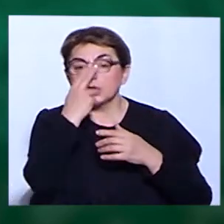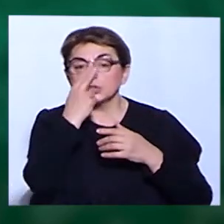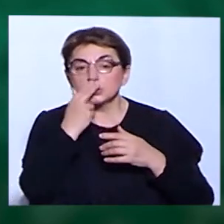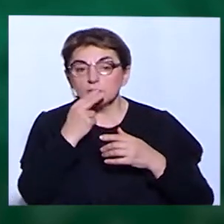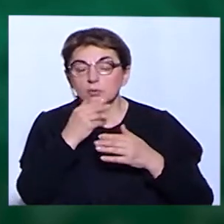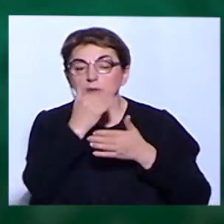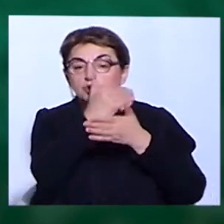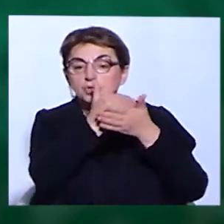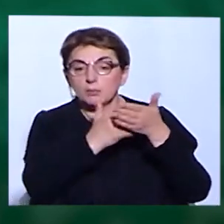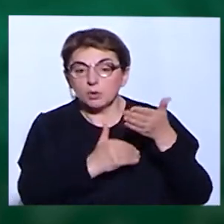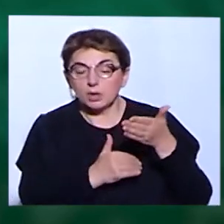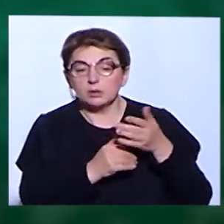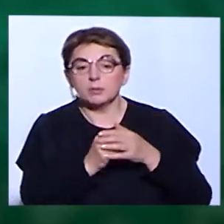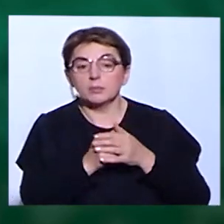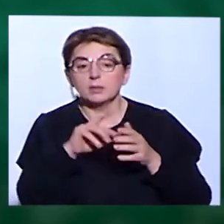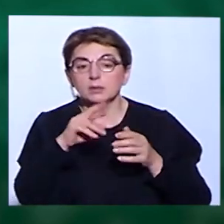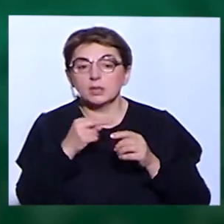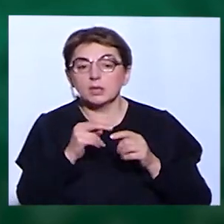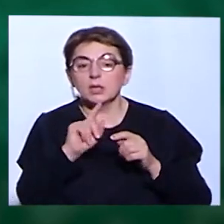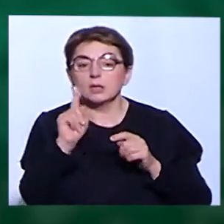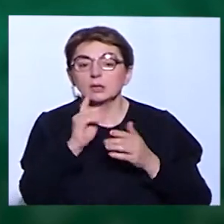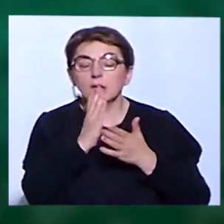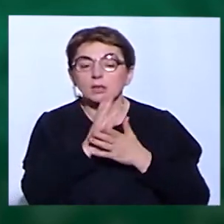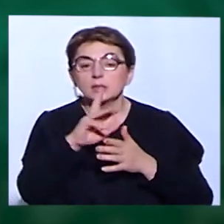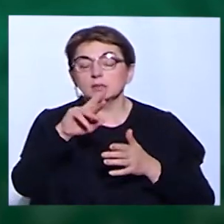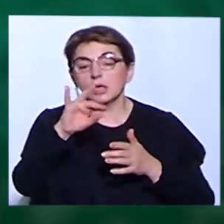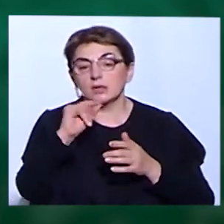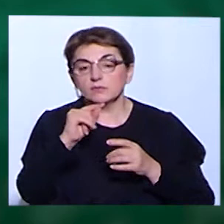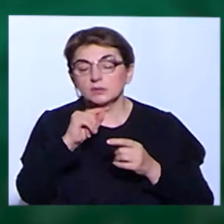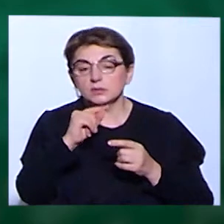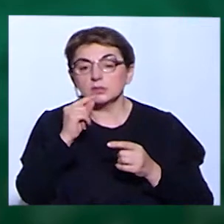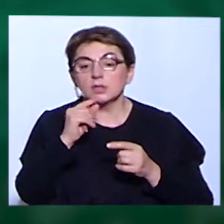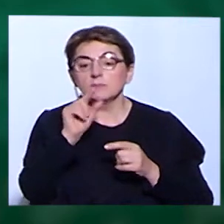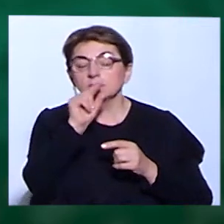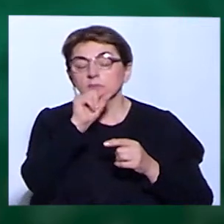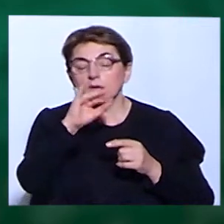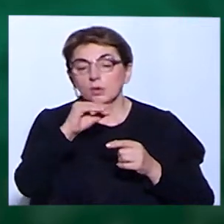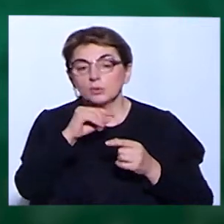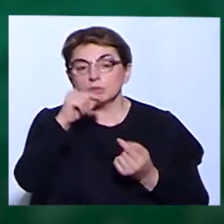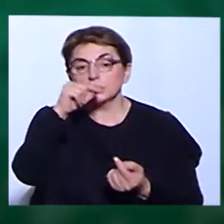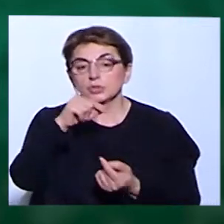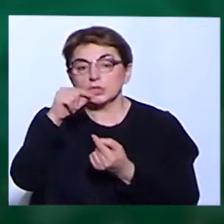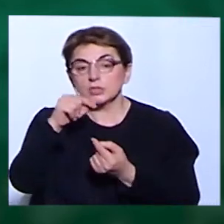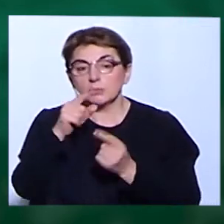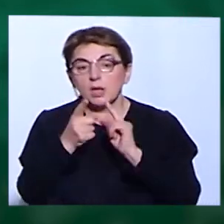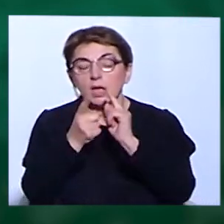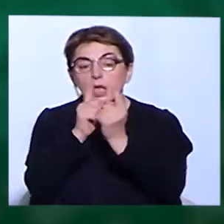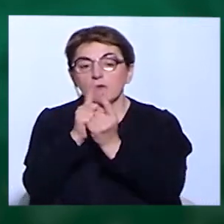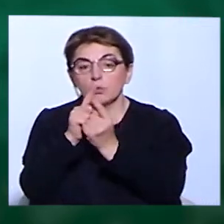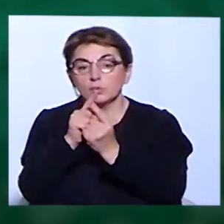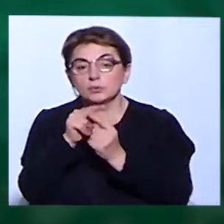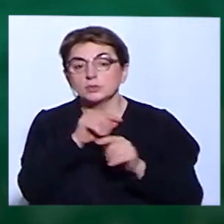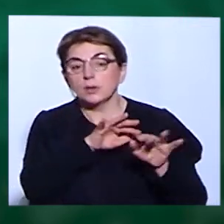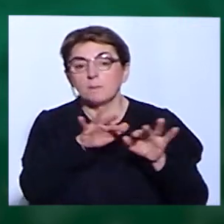შეგუებულობის ჩამოყალიბება და რა არის დარვინის თეორიის მიხედვით ჯიშთა ევოლუციის